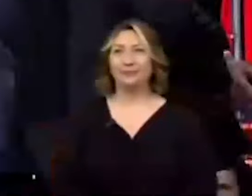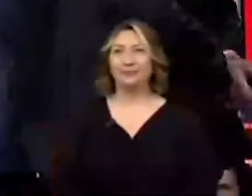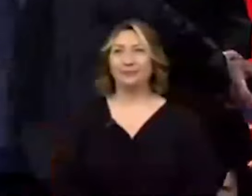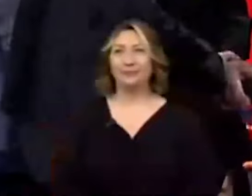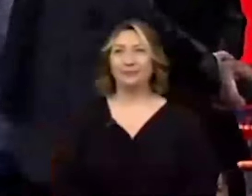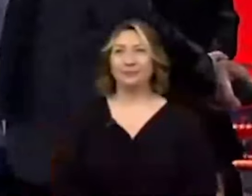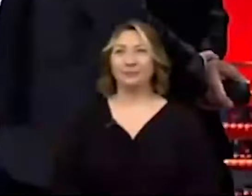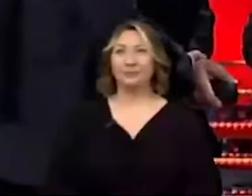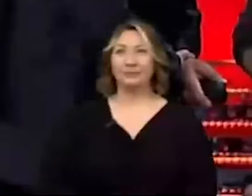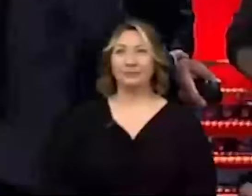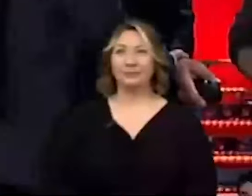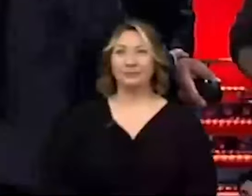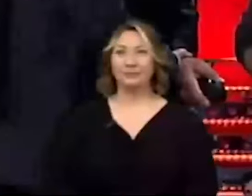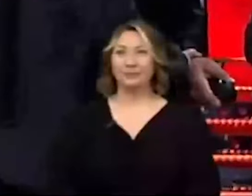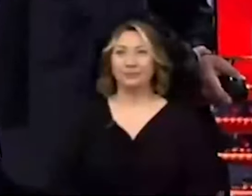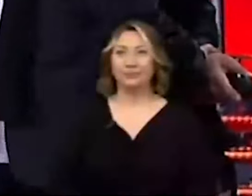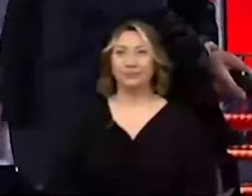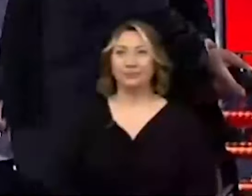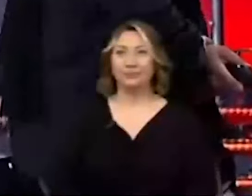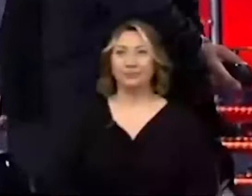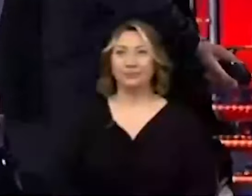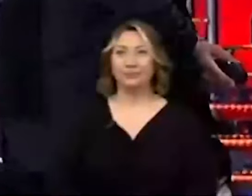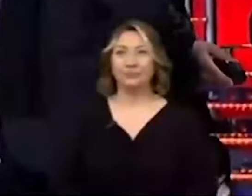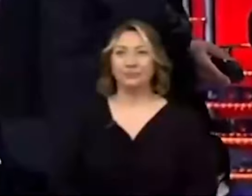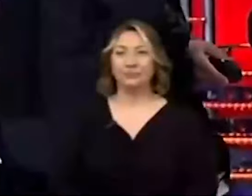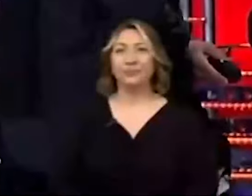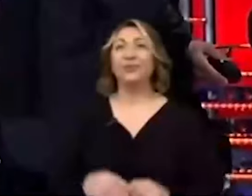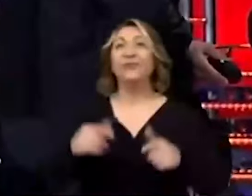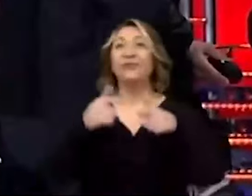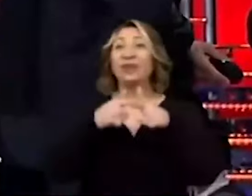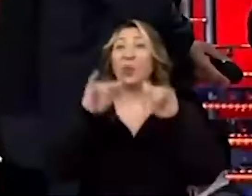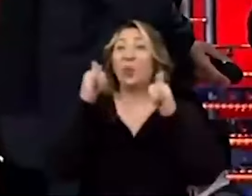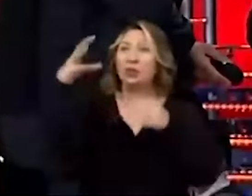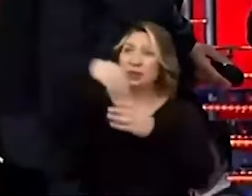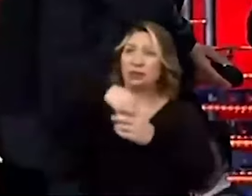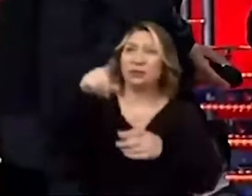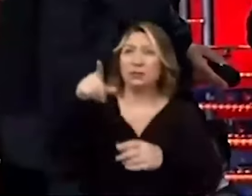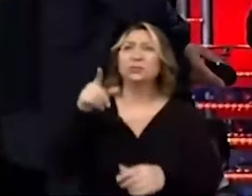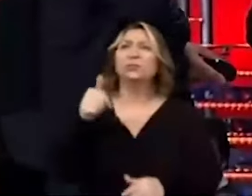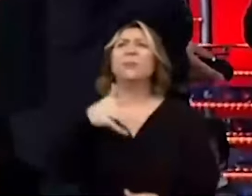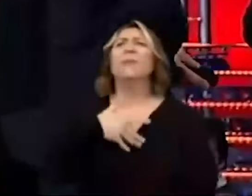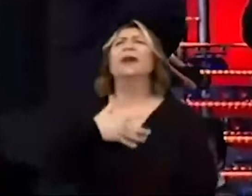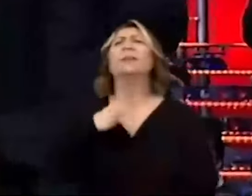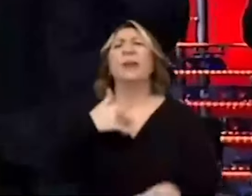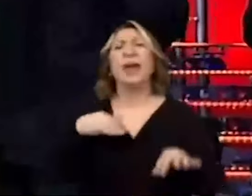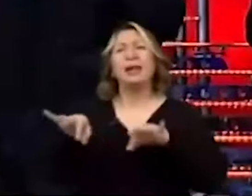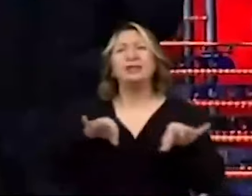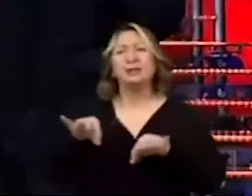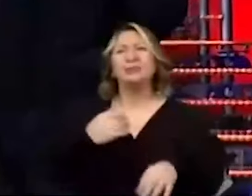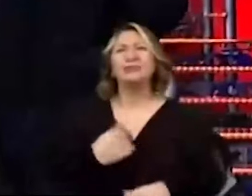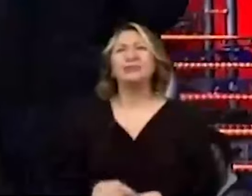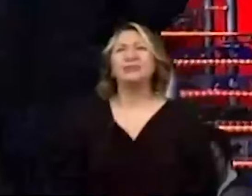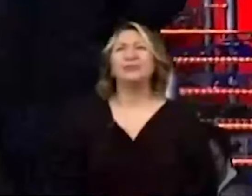Kefiller. Şöyle alalım mı seni? Fatih, ben böyle bir yer bulayım. Fatih'i direkt oyunun içine koy. Tabii tabii. Merak etme, onu ayarlayacağız. Tamam.